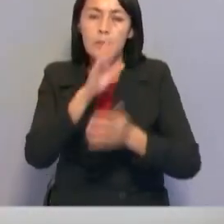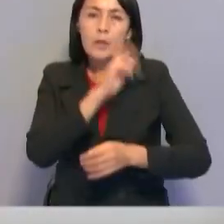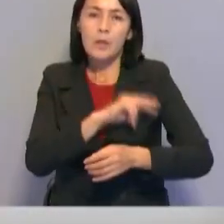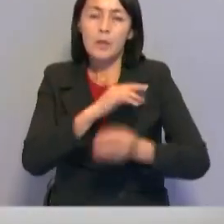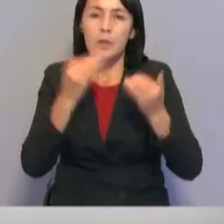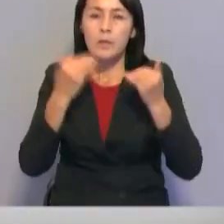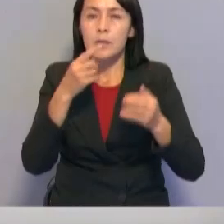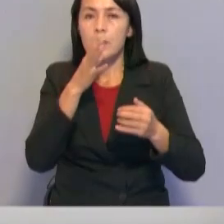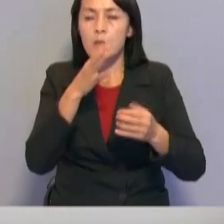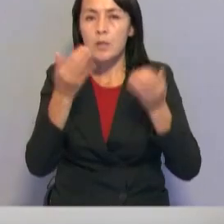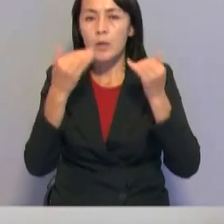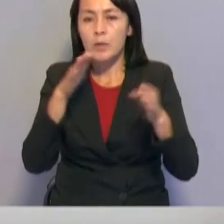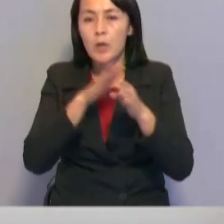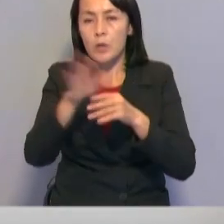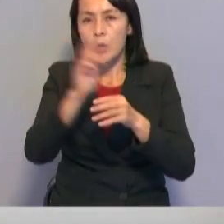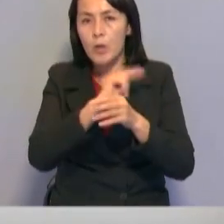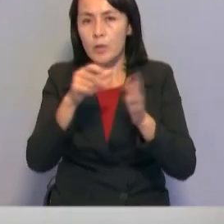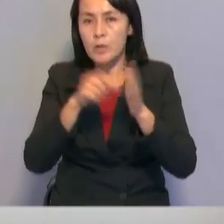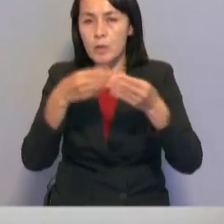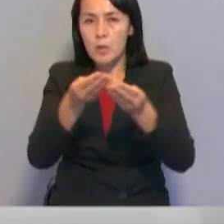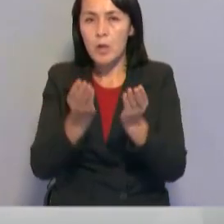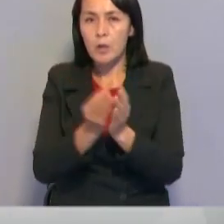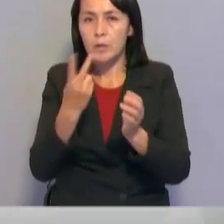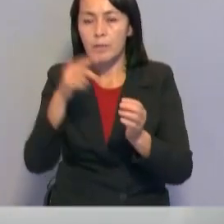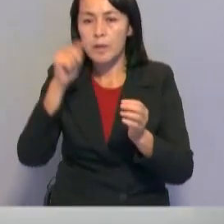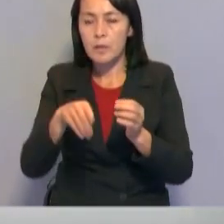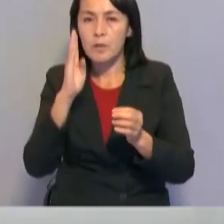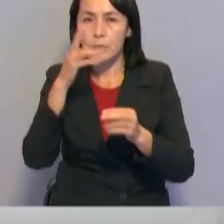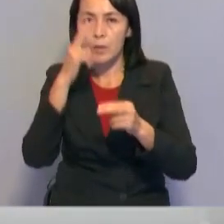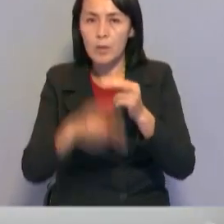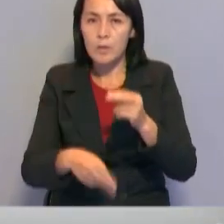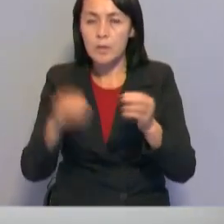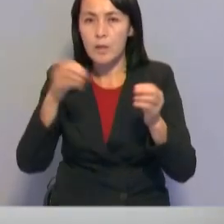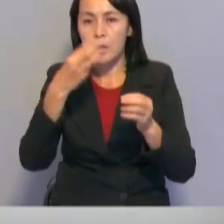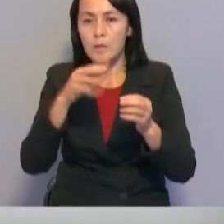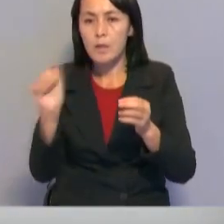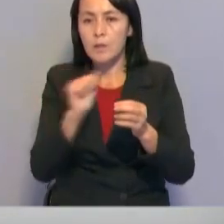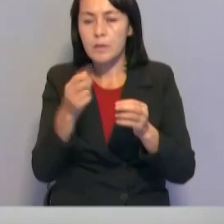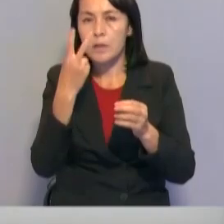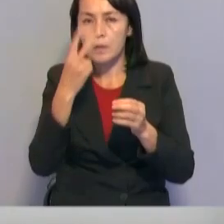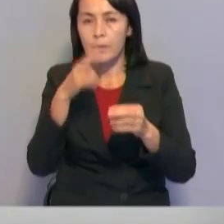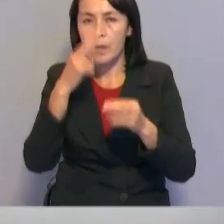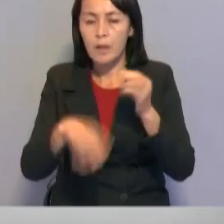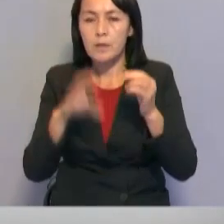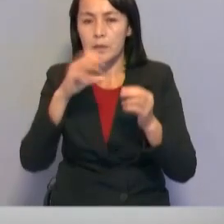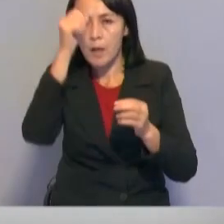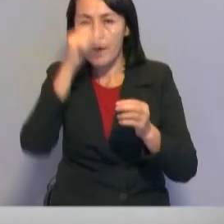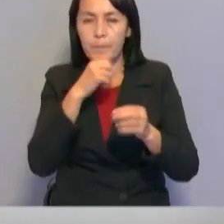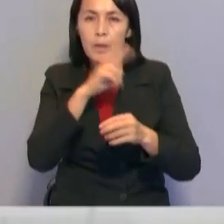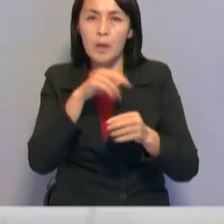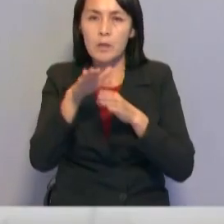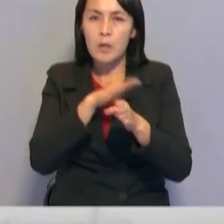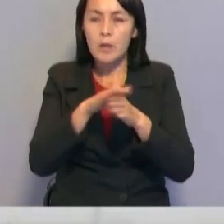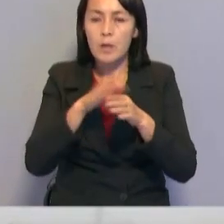работы в настоящее время идёт модернизация шести котлов два из них будут завершены 30 августа А ещё два в конце сентября работы по